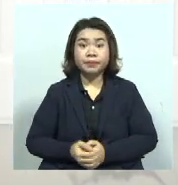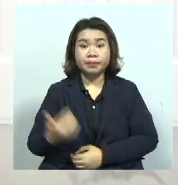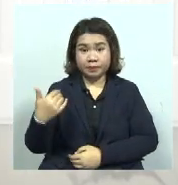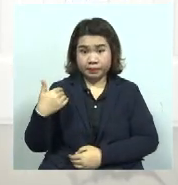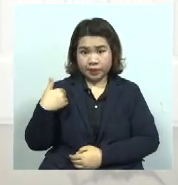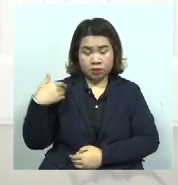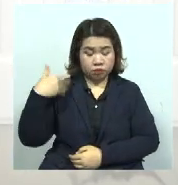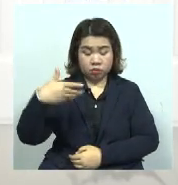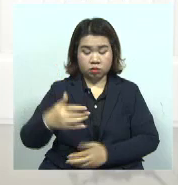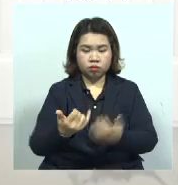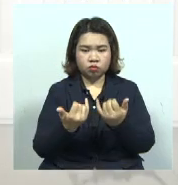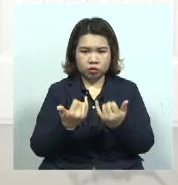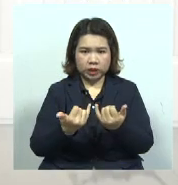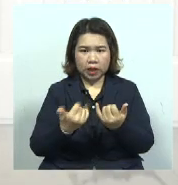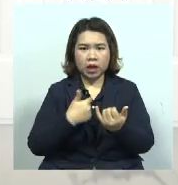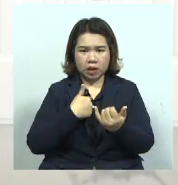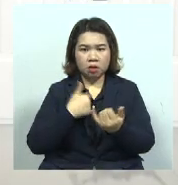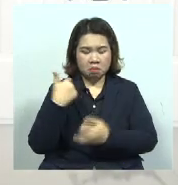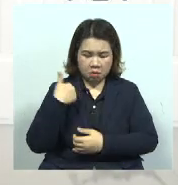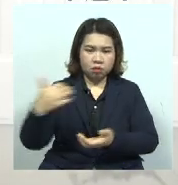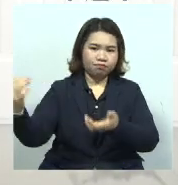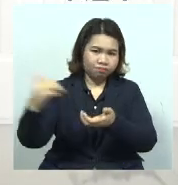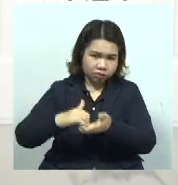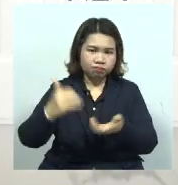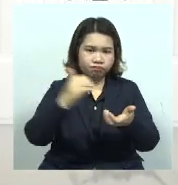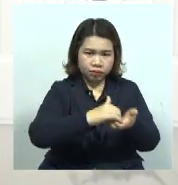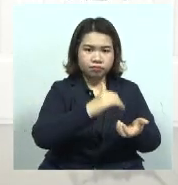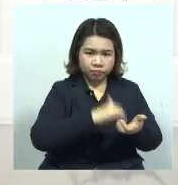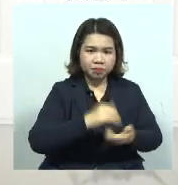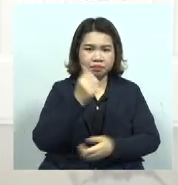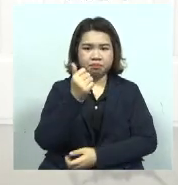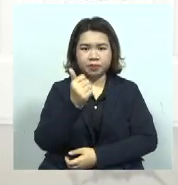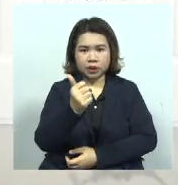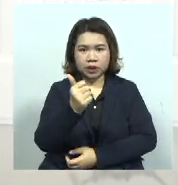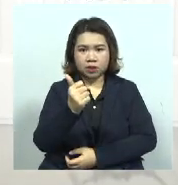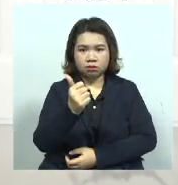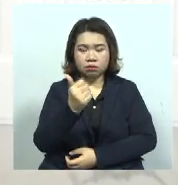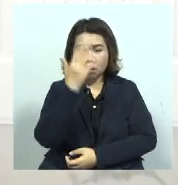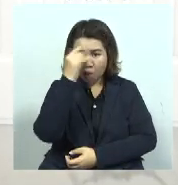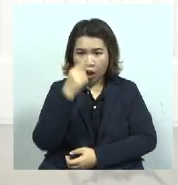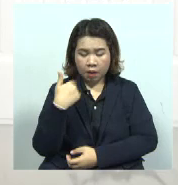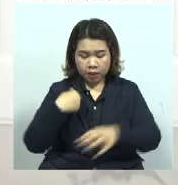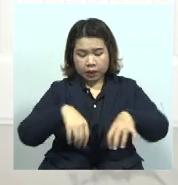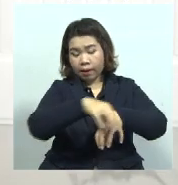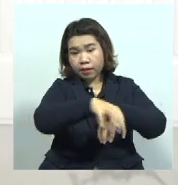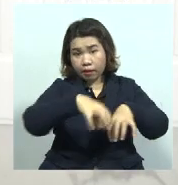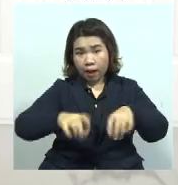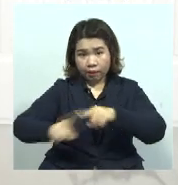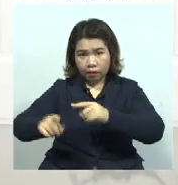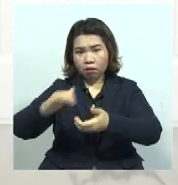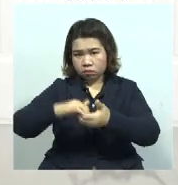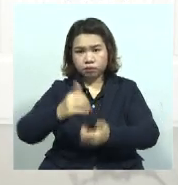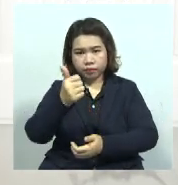ณวันนี้เนี่ยกล่าวได้ว่าเราได้รับความร่วมมืออย่างดีเยี่ยมจากทุกเครือข่ายทุกองค์กรครับ